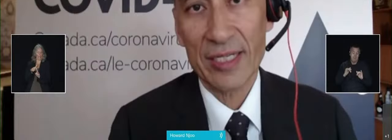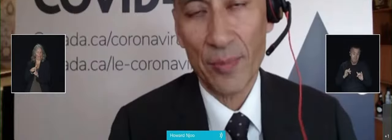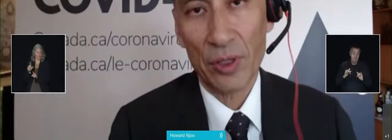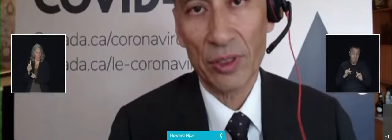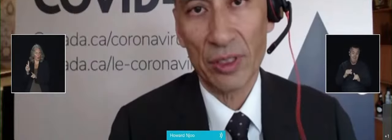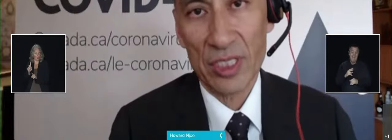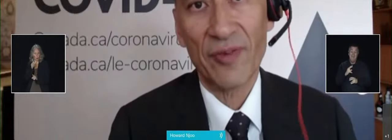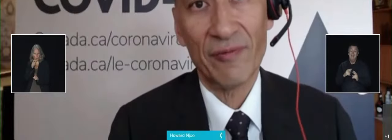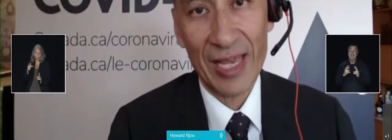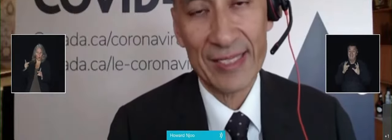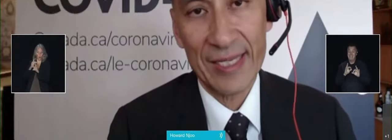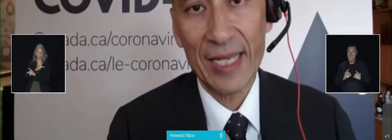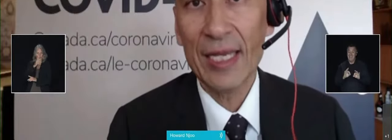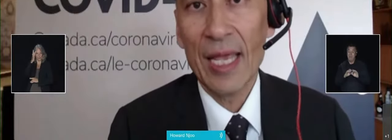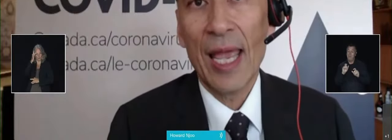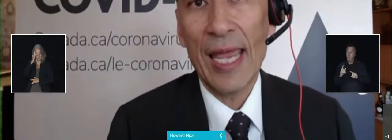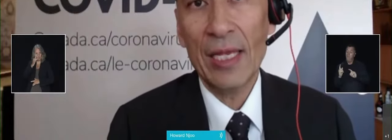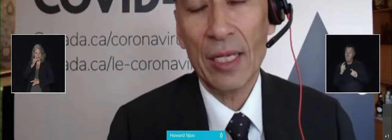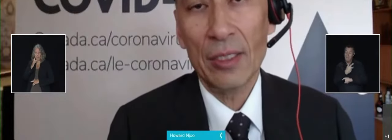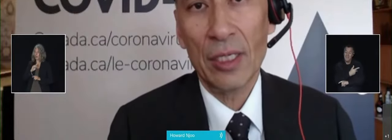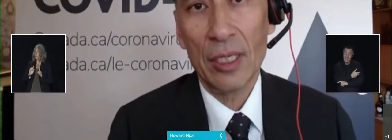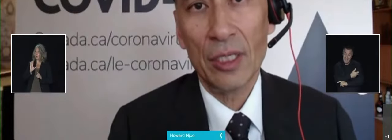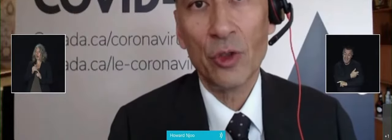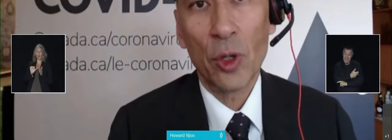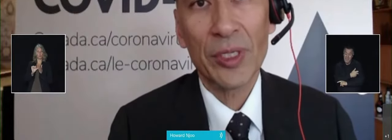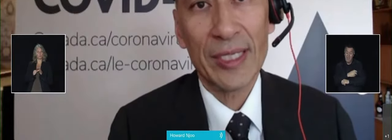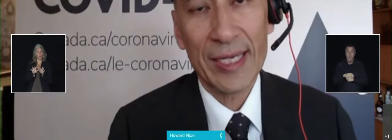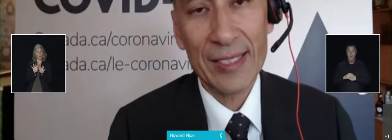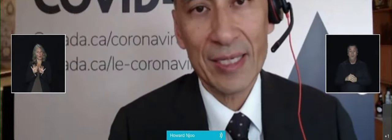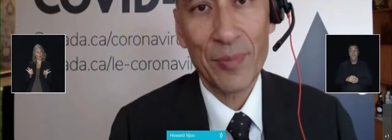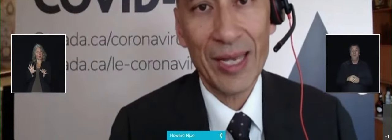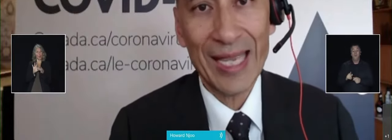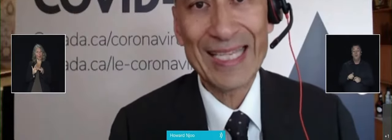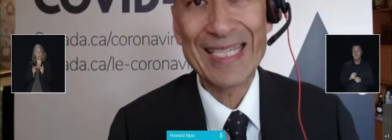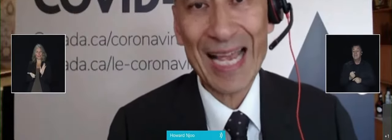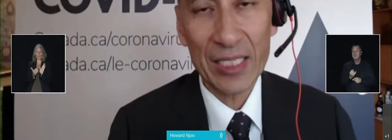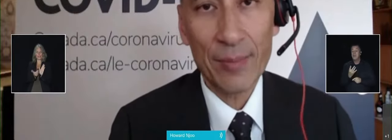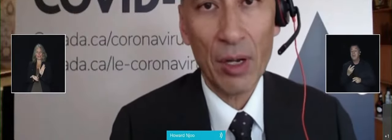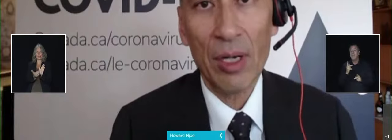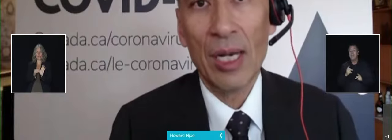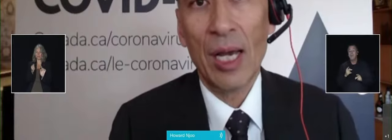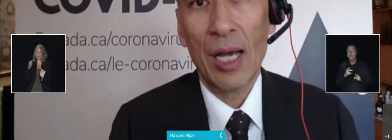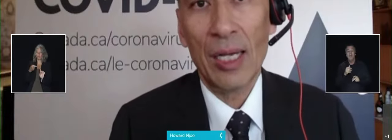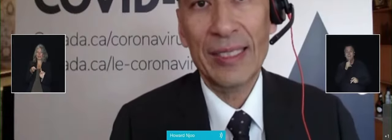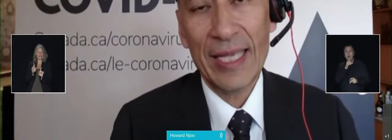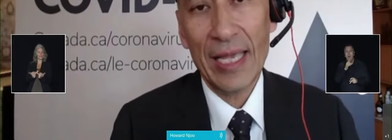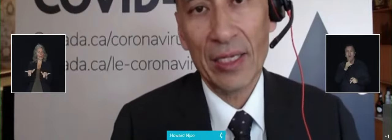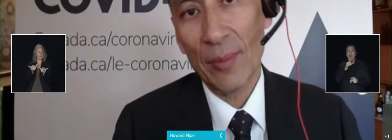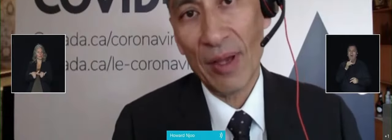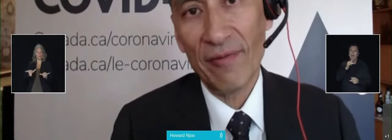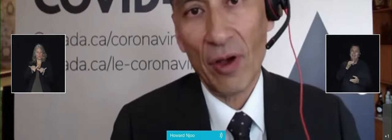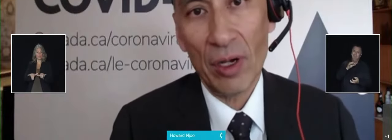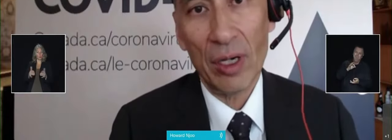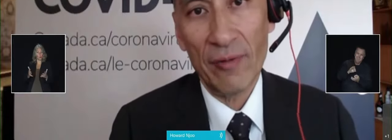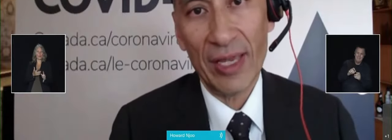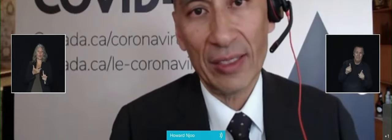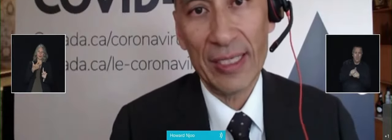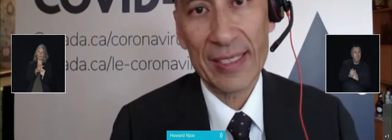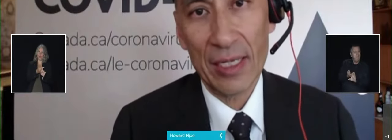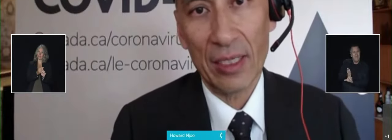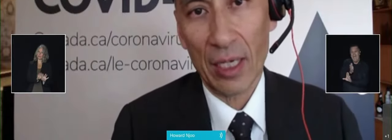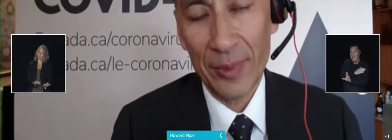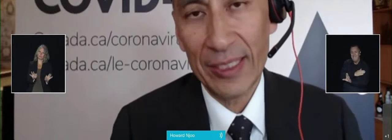c'est très important de se faire vacciner et le nombre de cas, ce n pas exactement lié comme avant